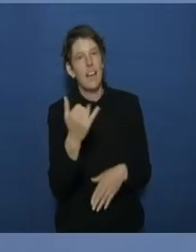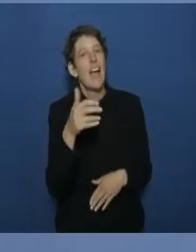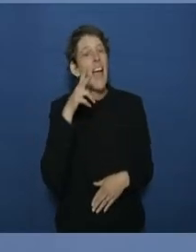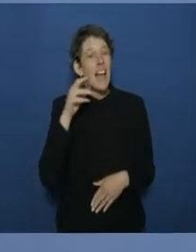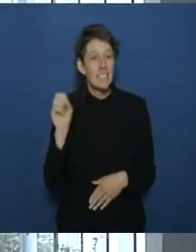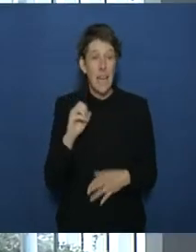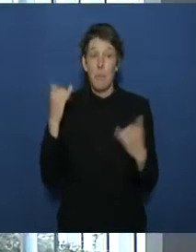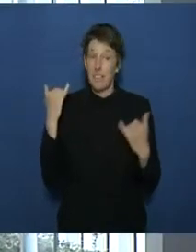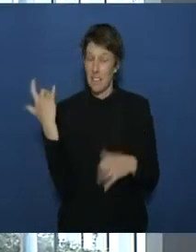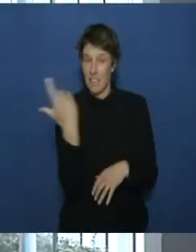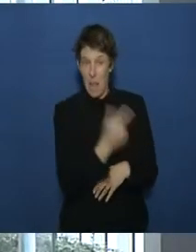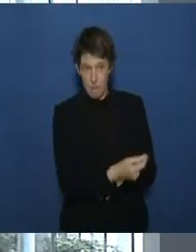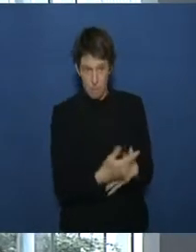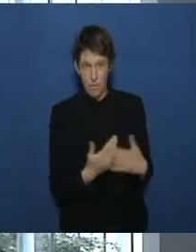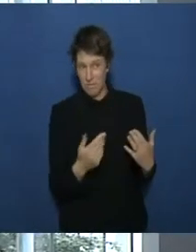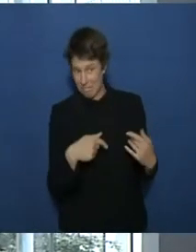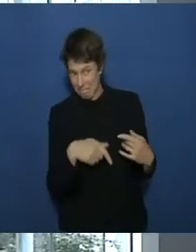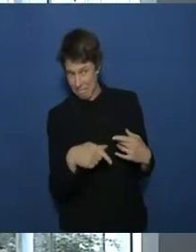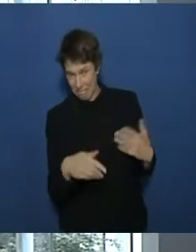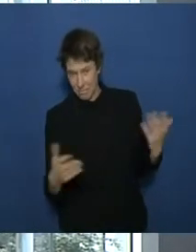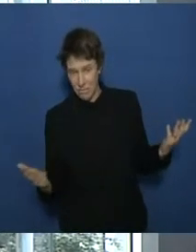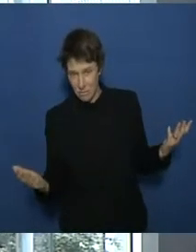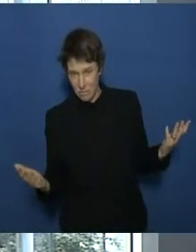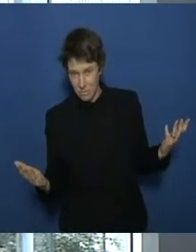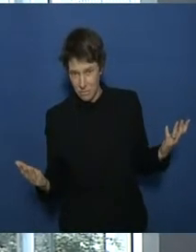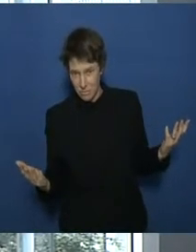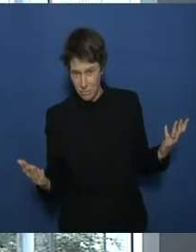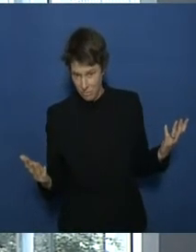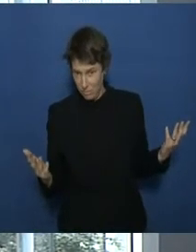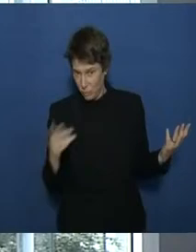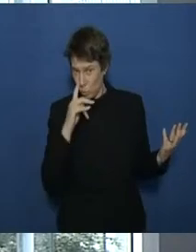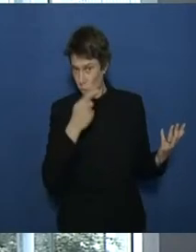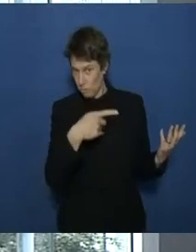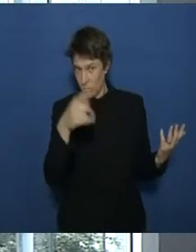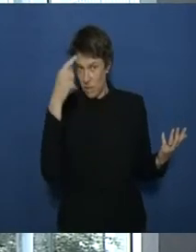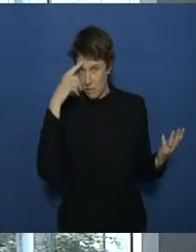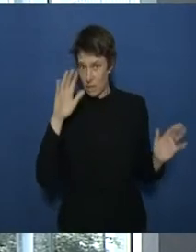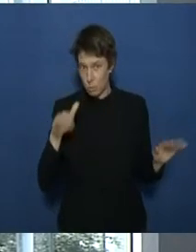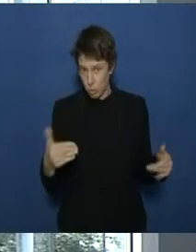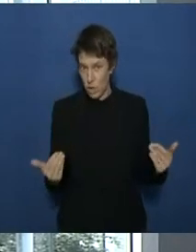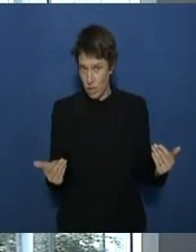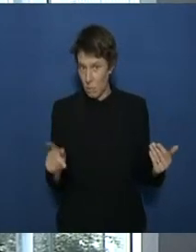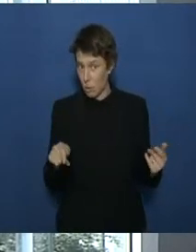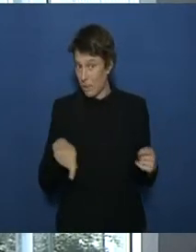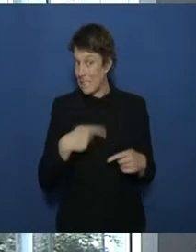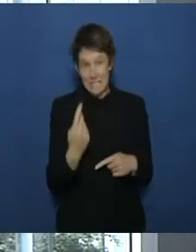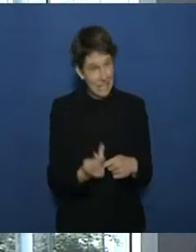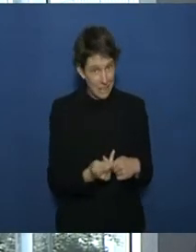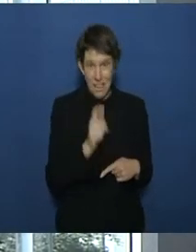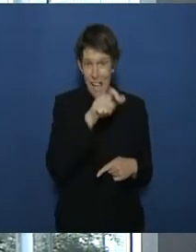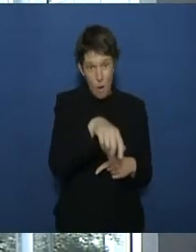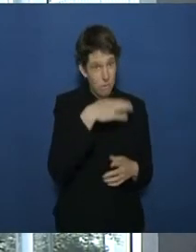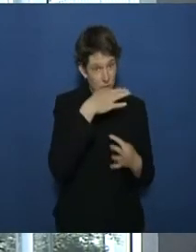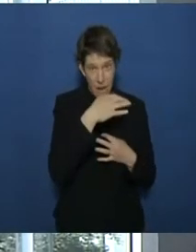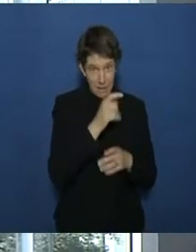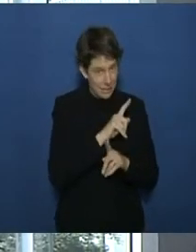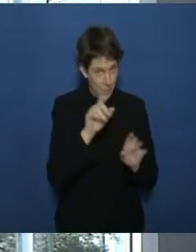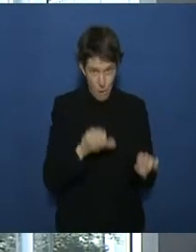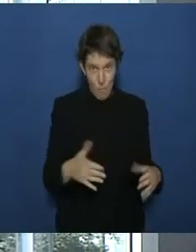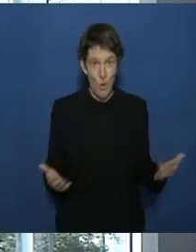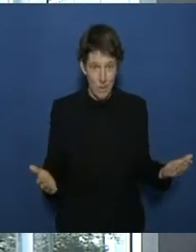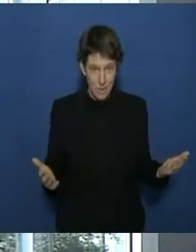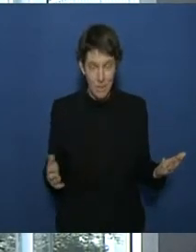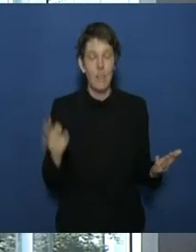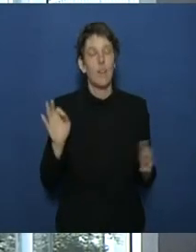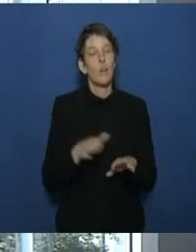Seibert verlässt uns jetzt in Kürze. Nur, dass das für alle klar ist, dass jetzt dann keine Fragen mehr an ihn möglich sind. Dann